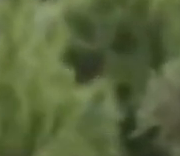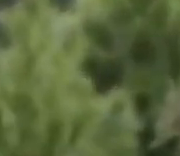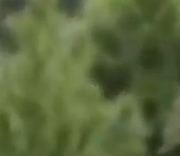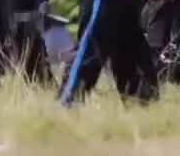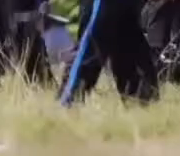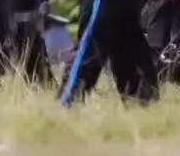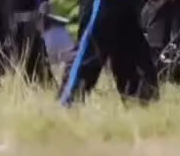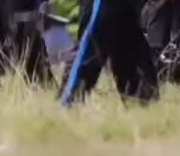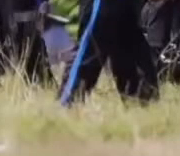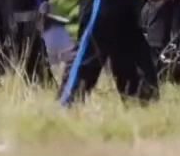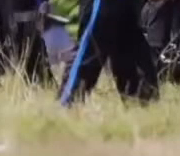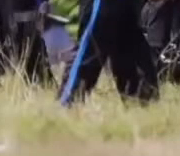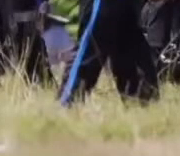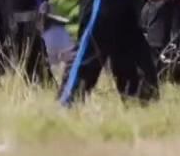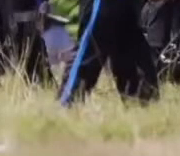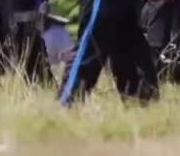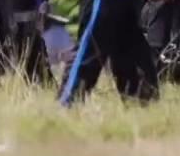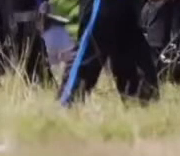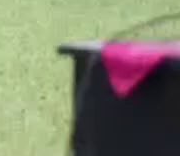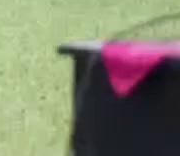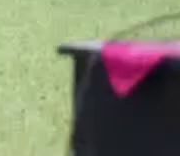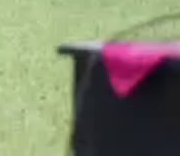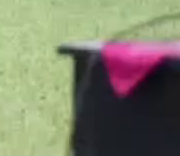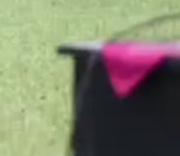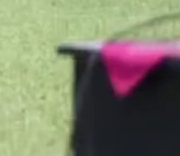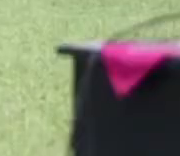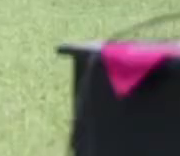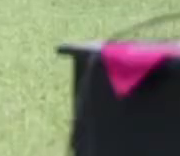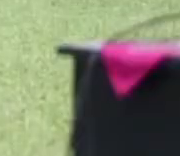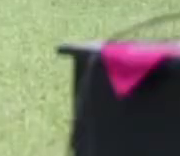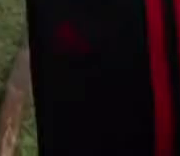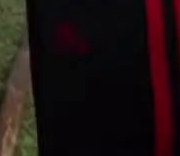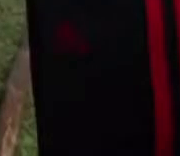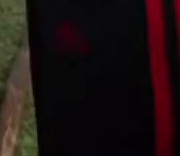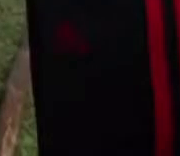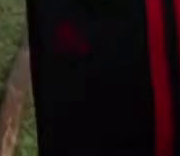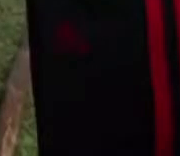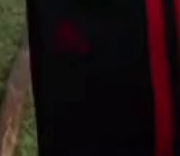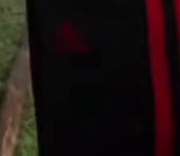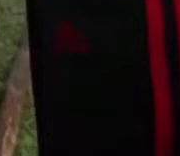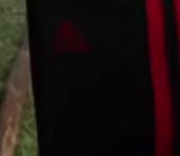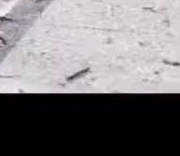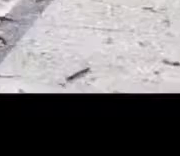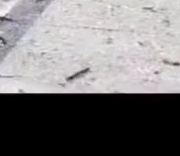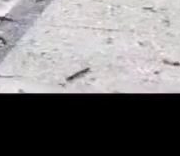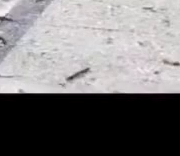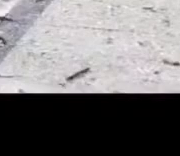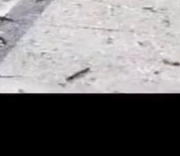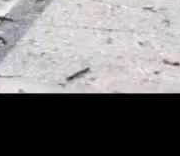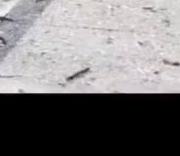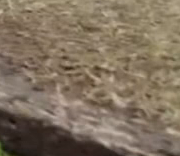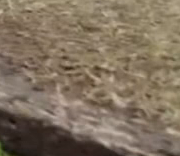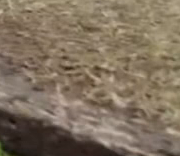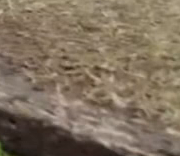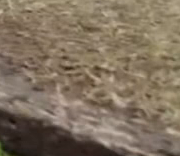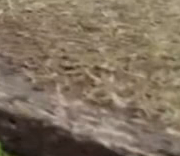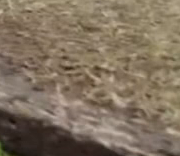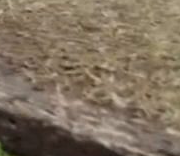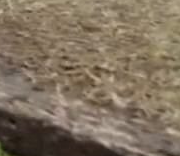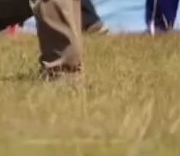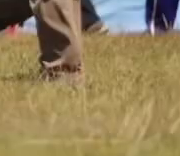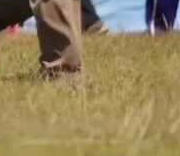tertentu, yaitu shelter, evakuasi, dapur umum, logistik,